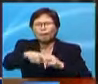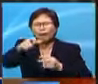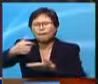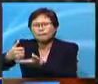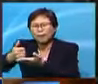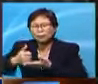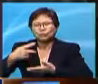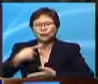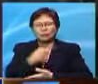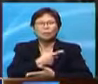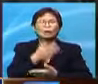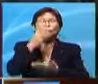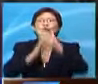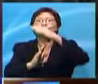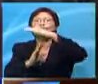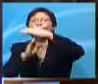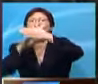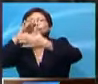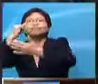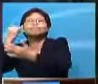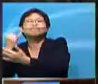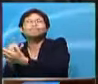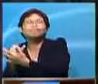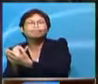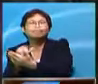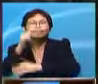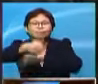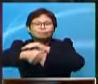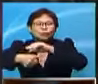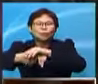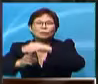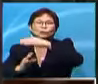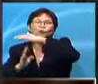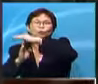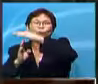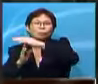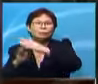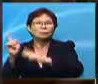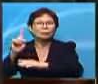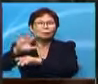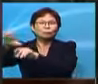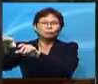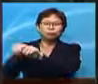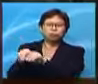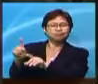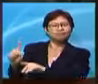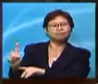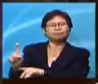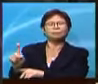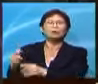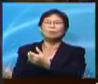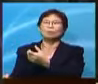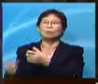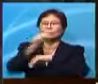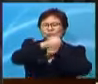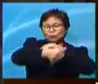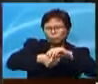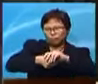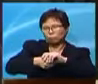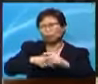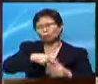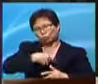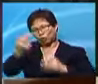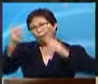dalam memerangi jenayah panjuban dan tidak melibatkan diri dalam aktiviti tersebut penyupan bukan sahaja